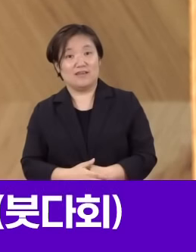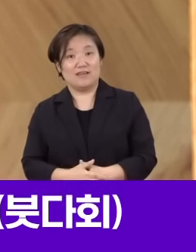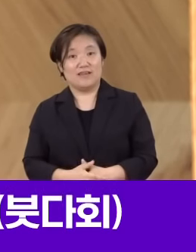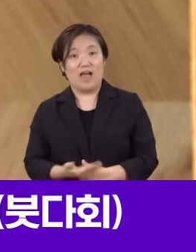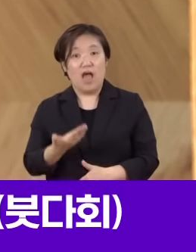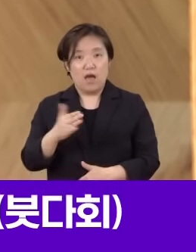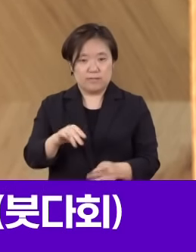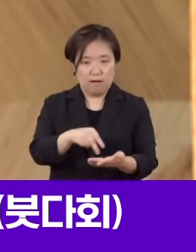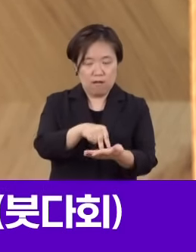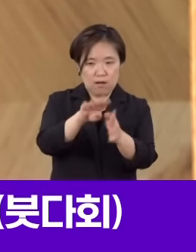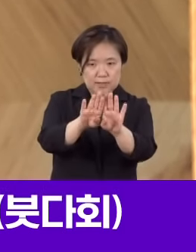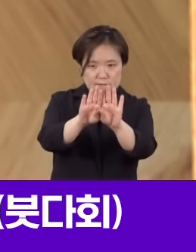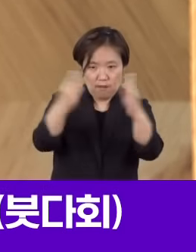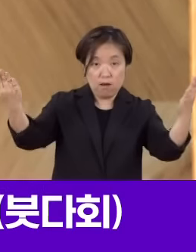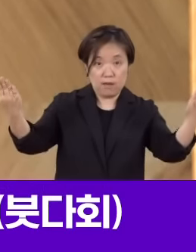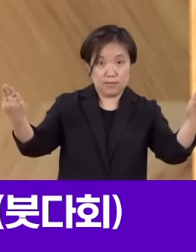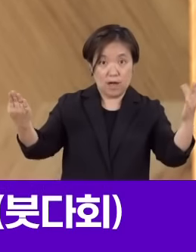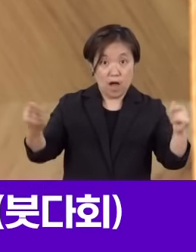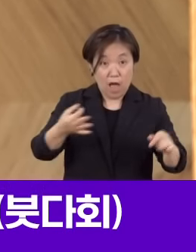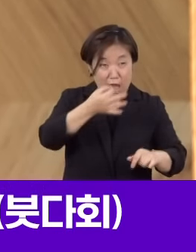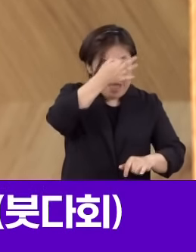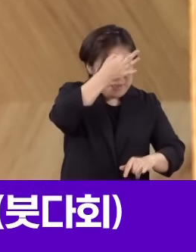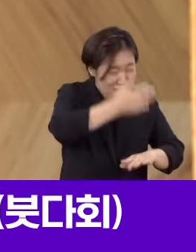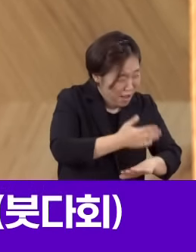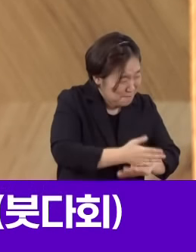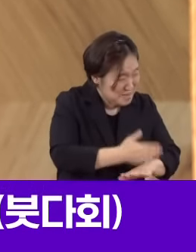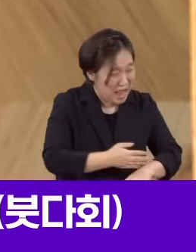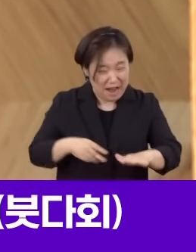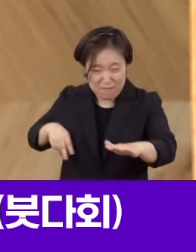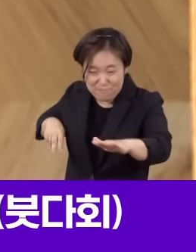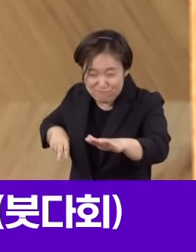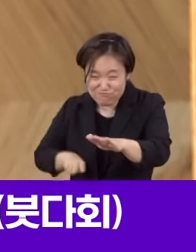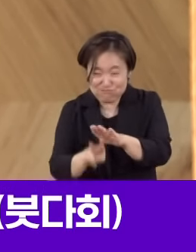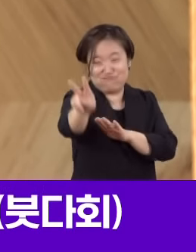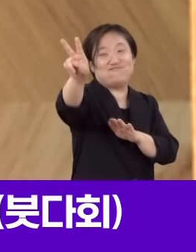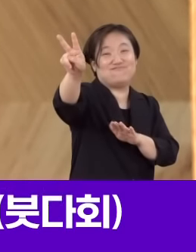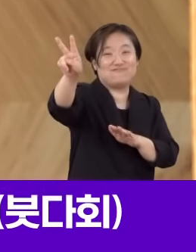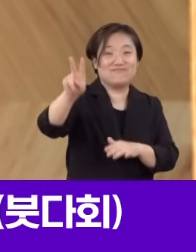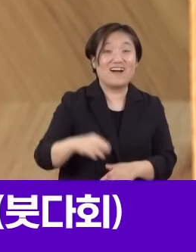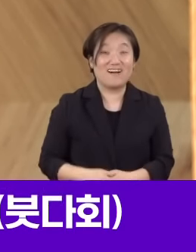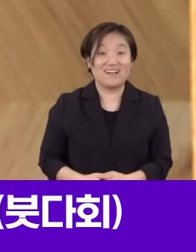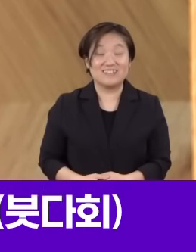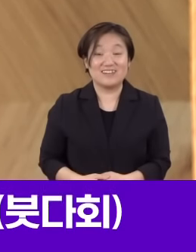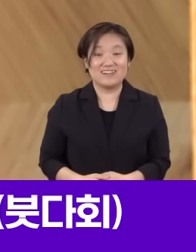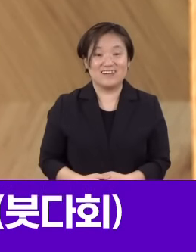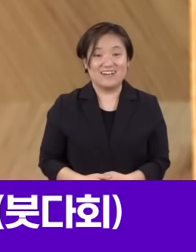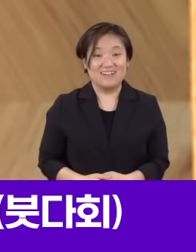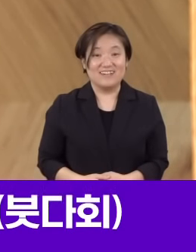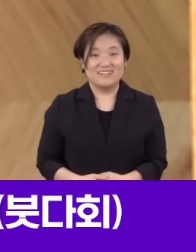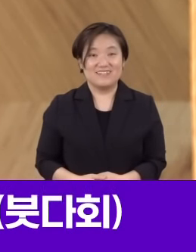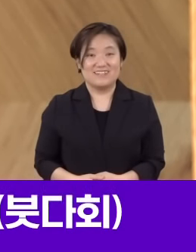열리자마자 죄송합니다라며 세번 말씀 드리고 엘리베이터에서